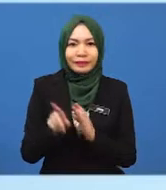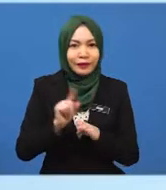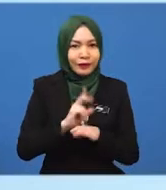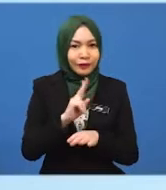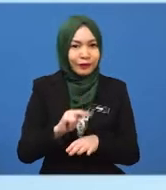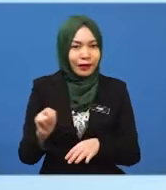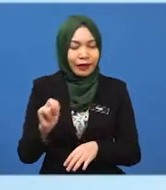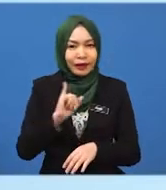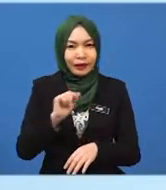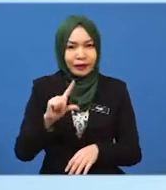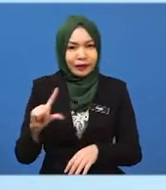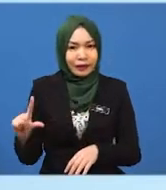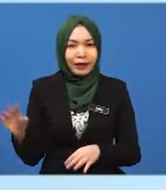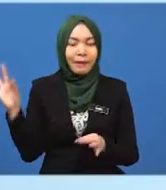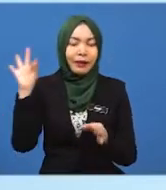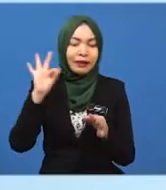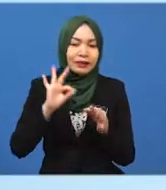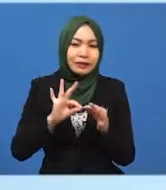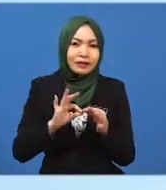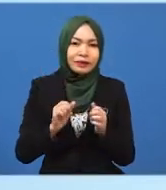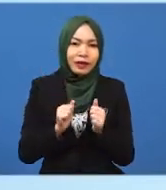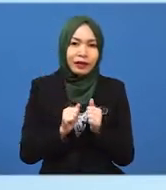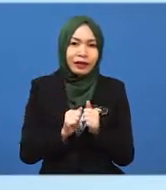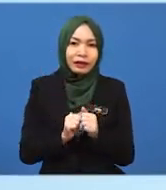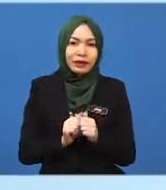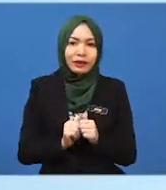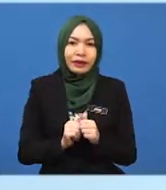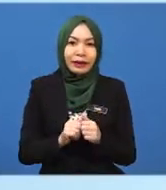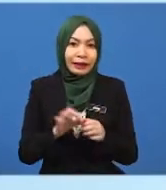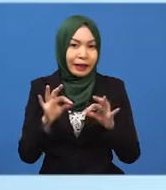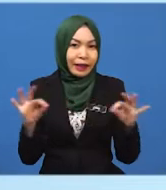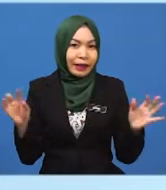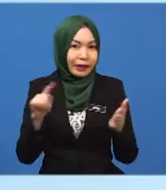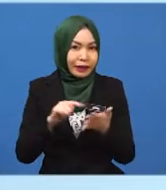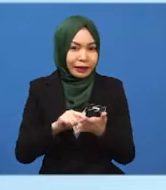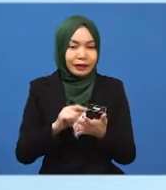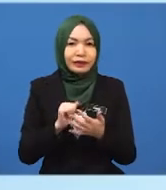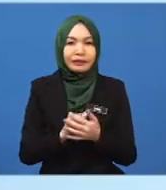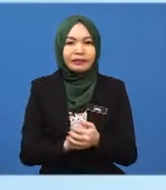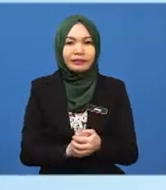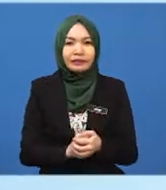Penggunaan ialah paling sesuai dalam ayat ini.